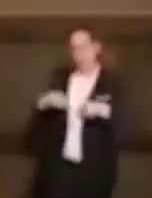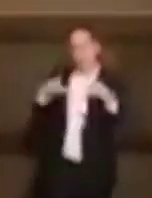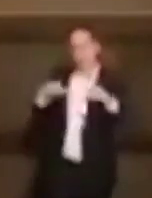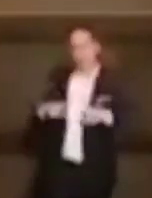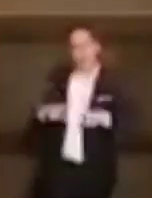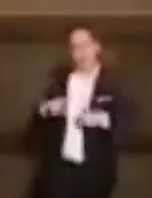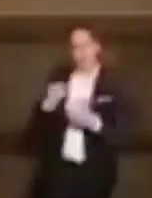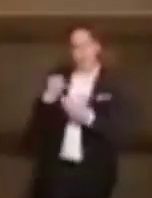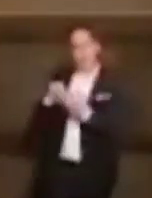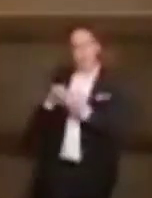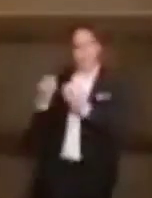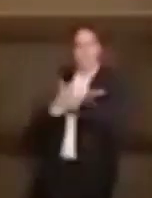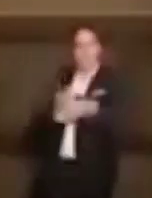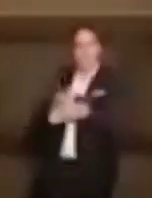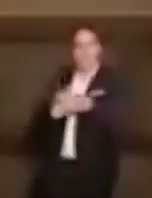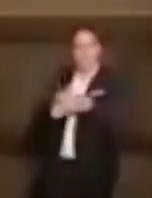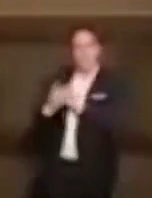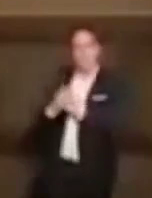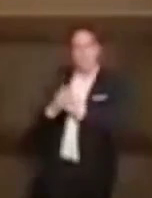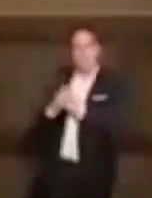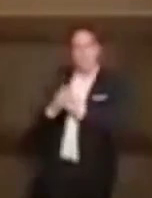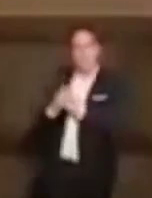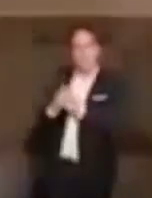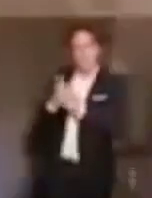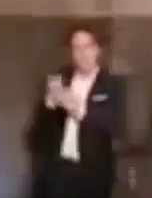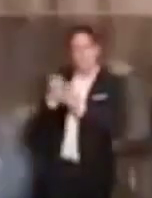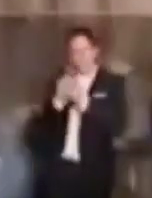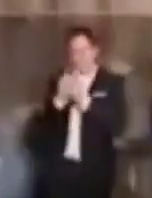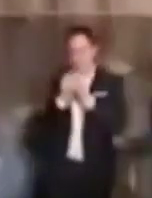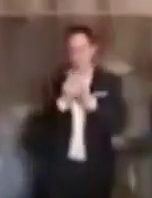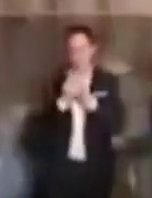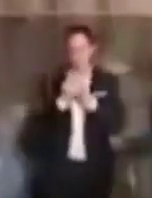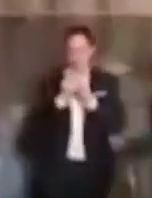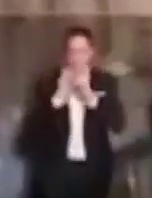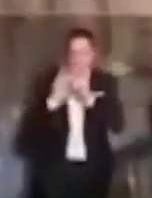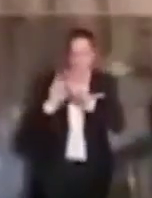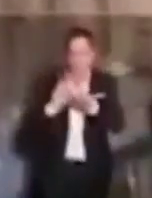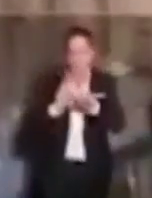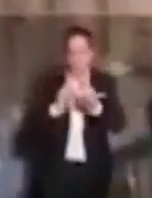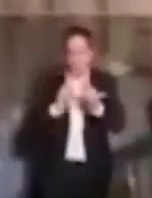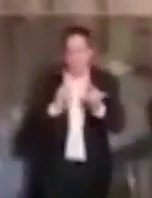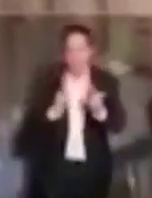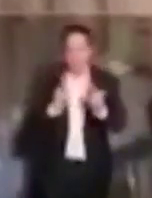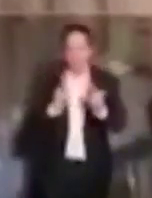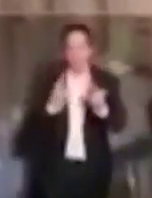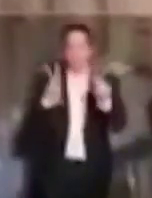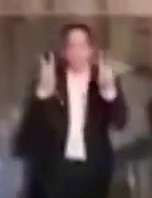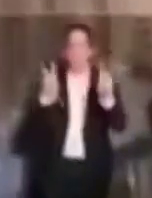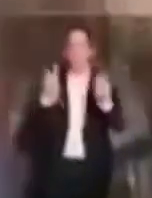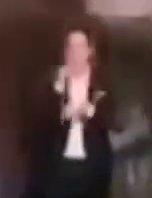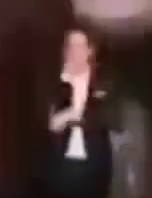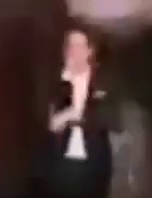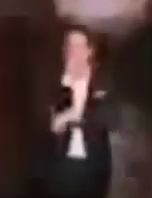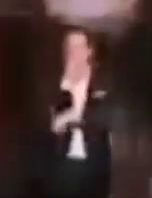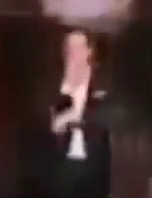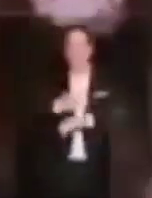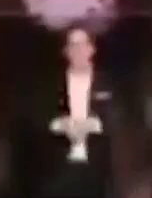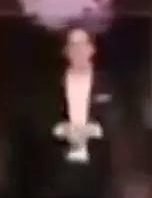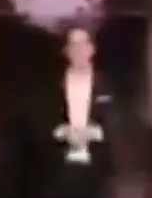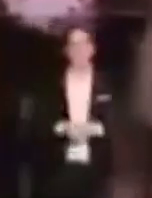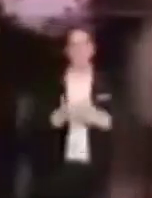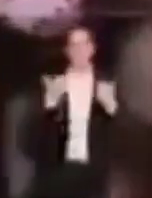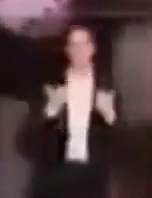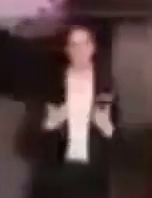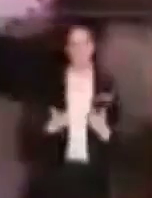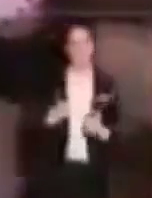است، چرا به این کشور کافر می آیید؟ در کشور خودتان بمانید، ما شما را